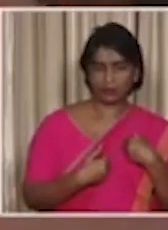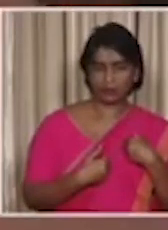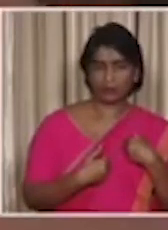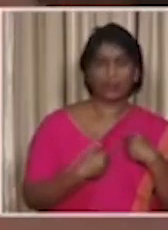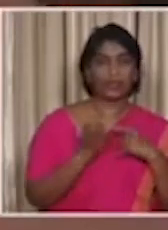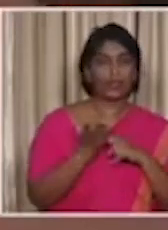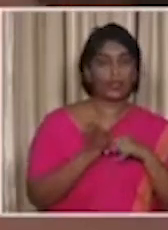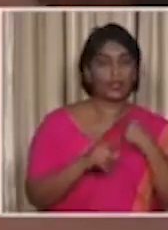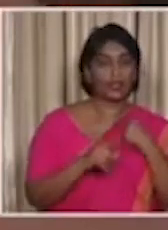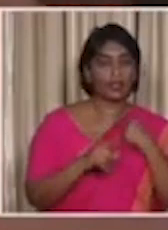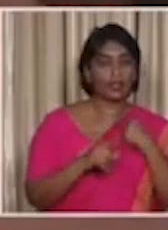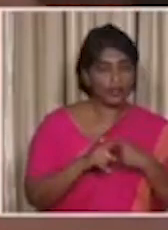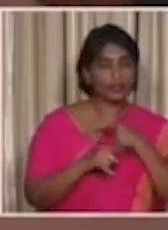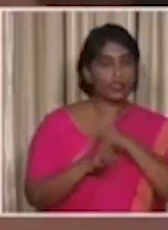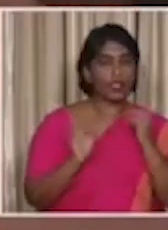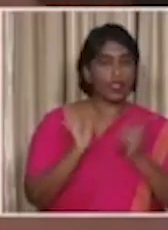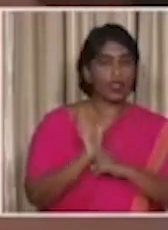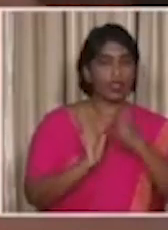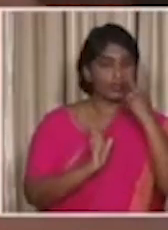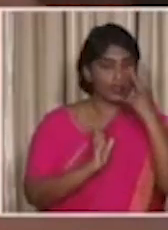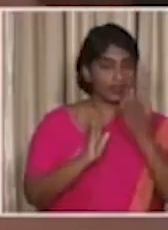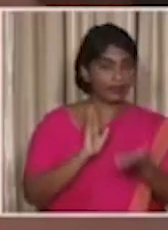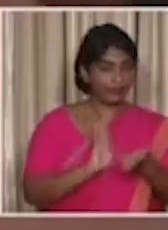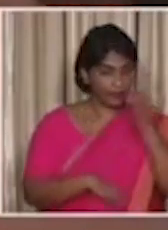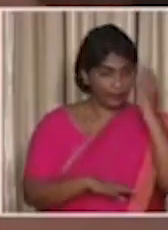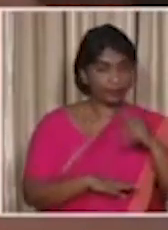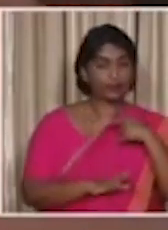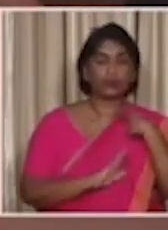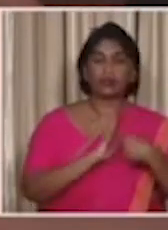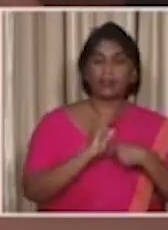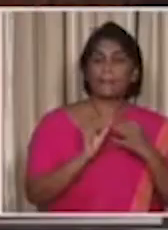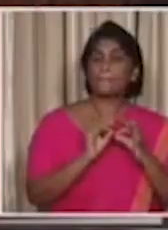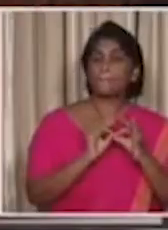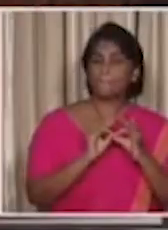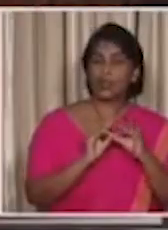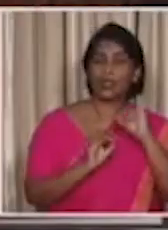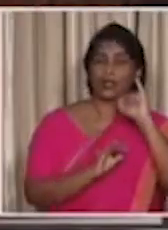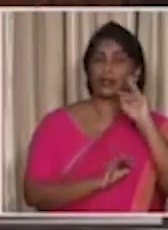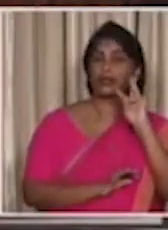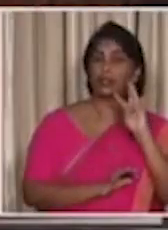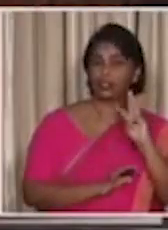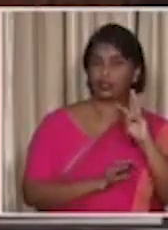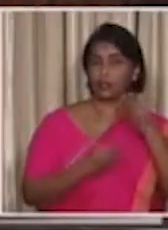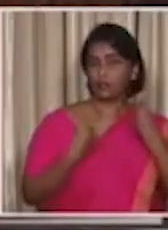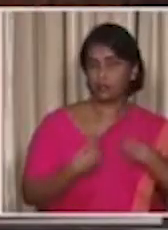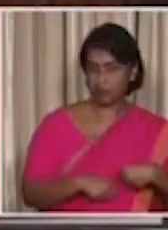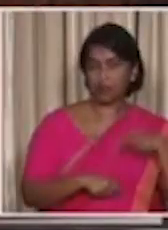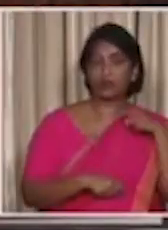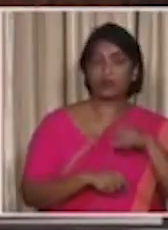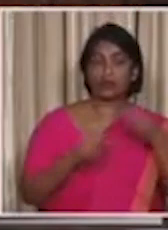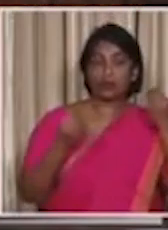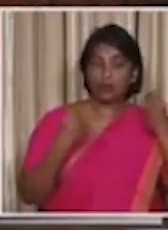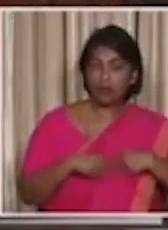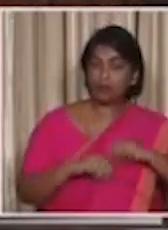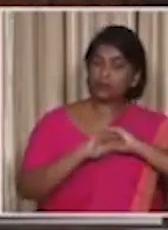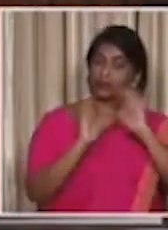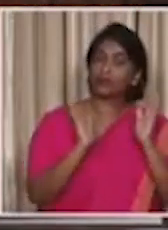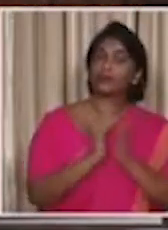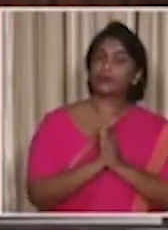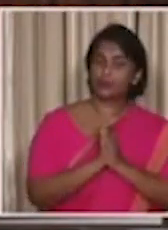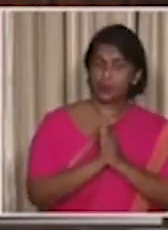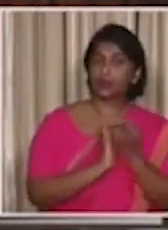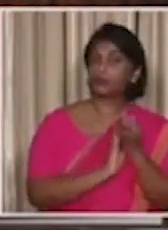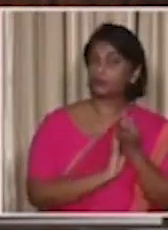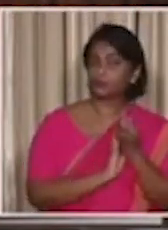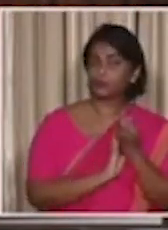බදු සීමාව 102,000 දක්වා ඉහළ නැංවුවොත් රටට බිලියන 63ක් අහිමි වෙනවා. අහිමි වෙන සම්පූර්ණ